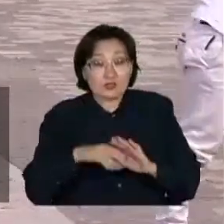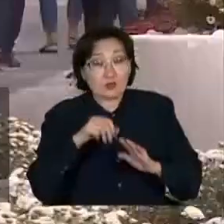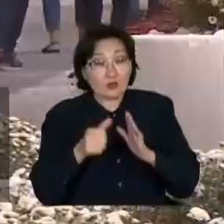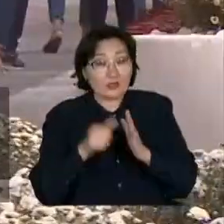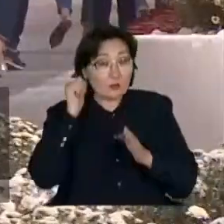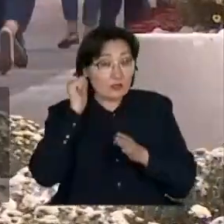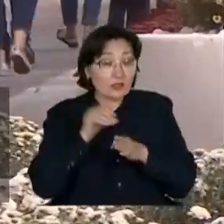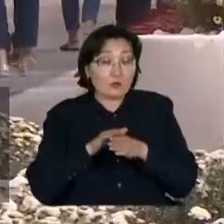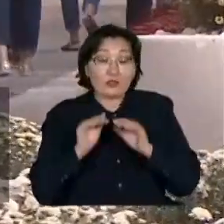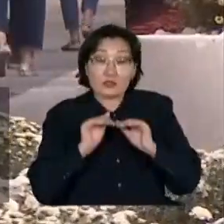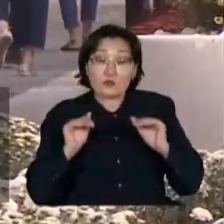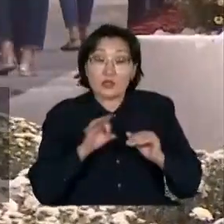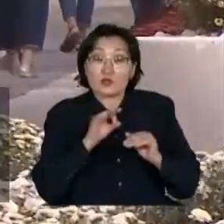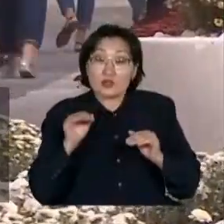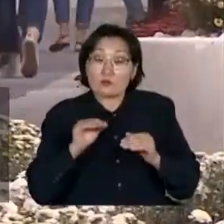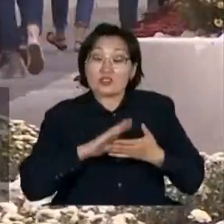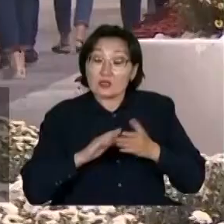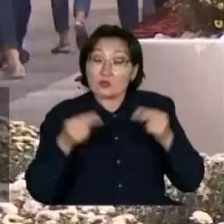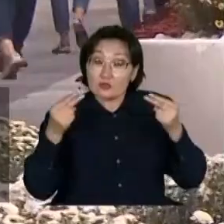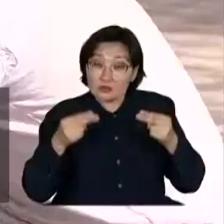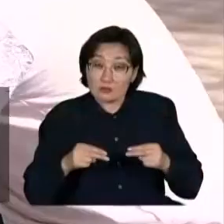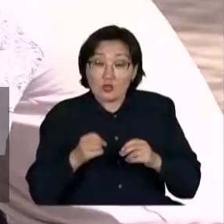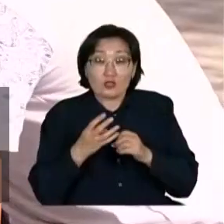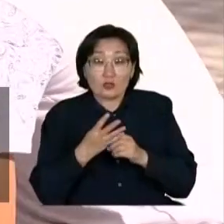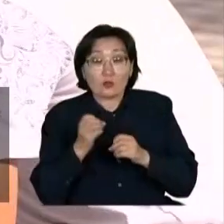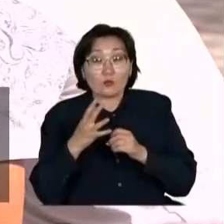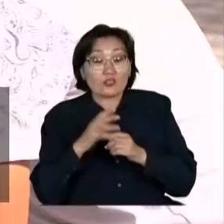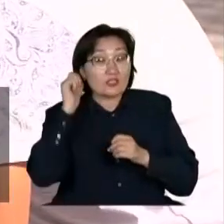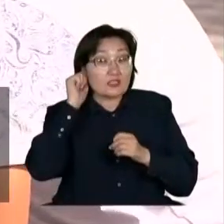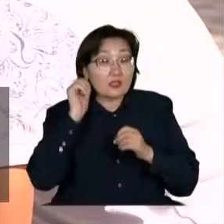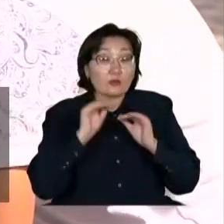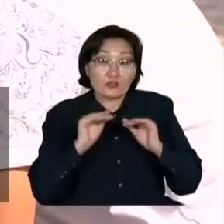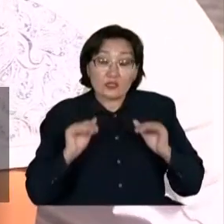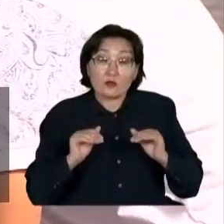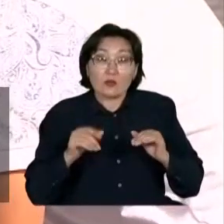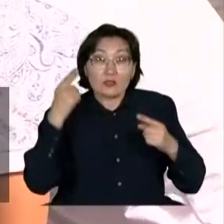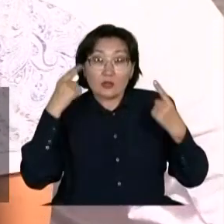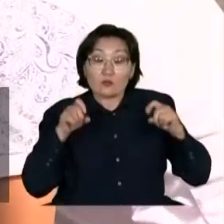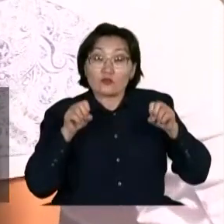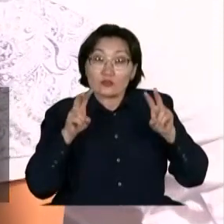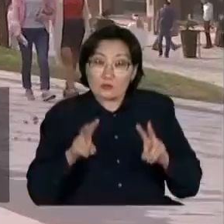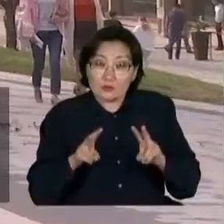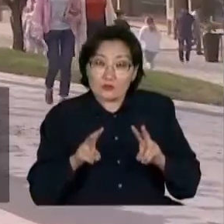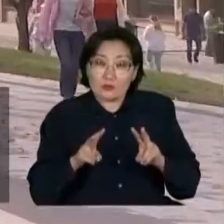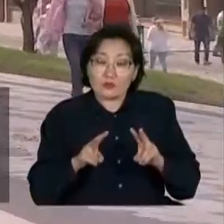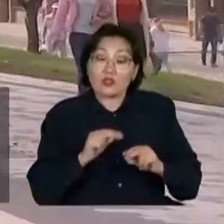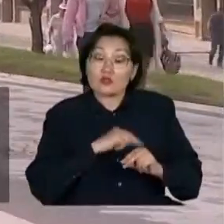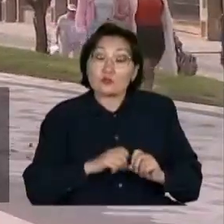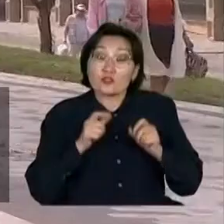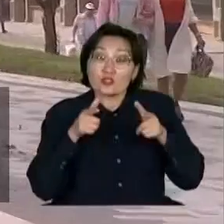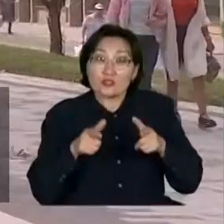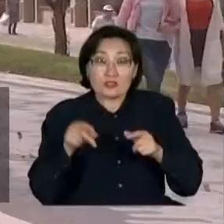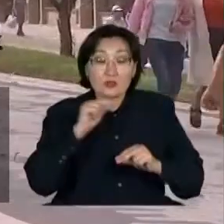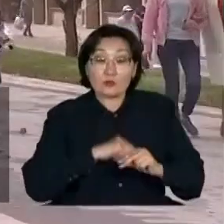жасқа толған азаматтармен ресми түрде жасалады. Алайда 14-15 жастағы жасөспірімдерде шығармашылық мамандықтарға тұра алады. Еңбек комитетінің